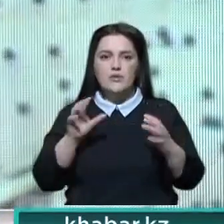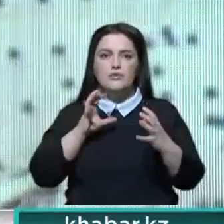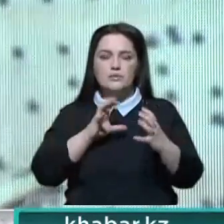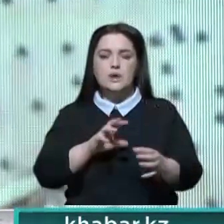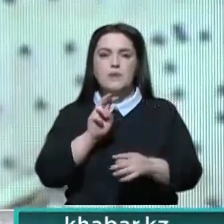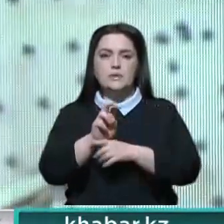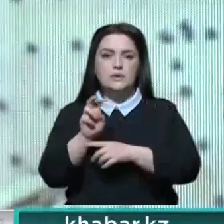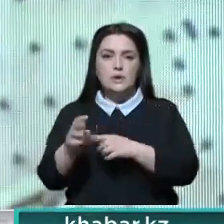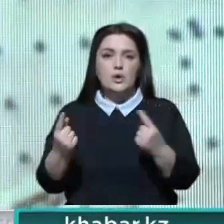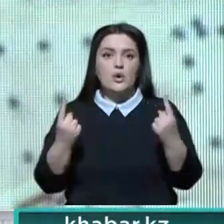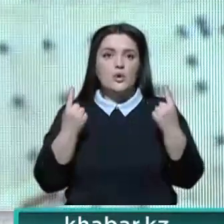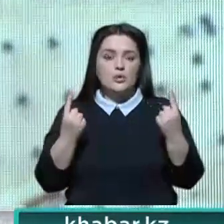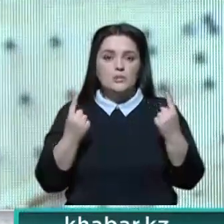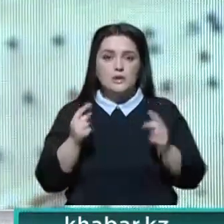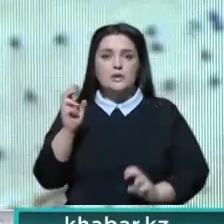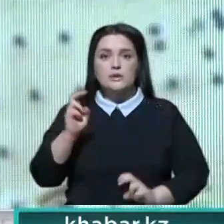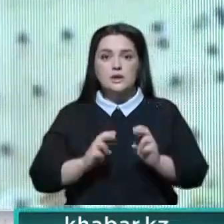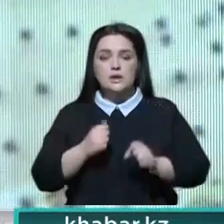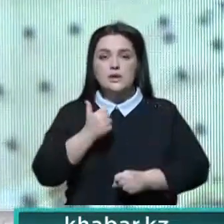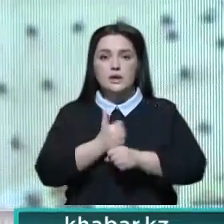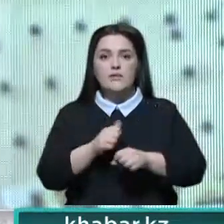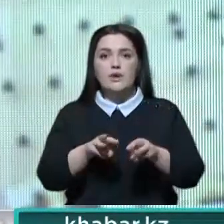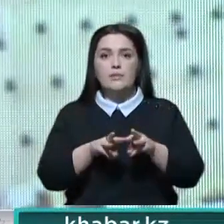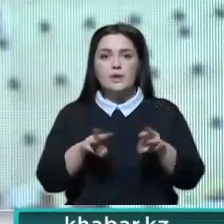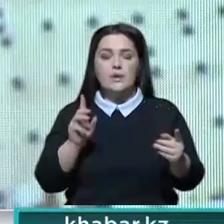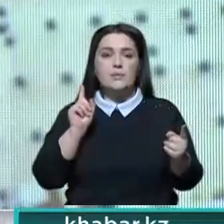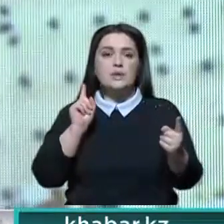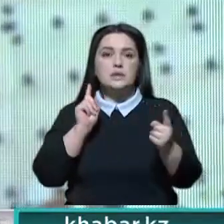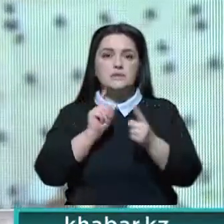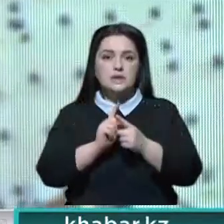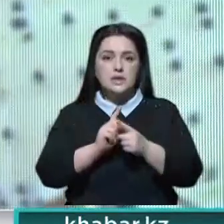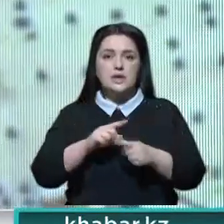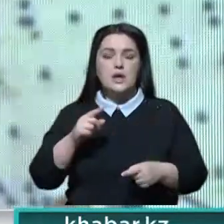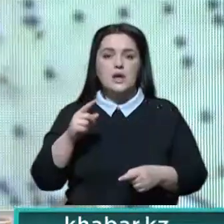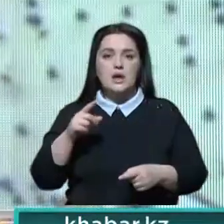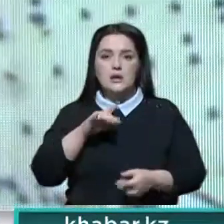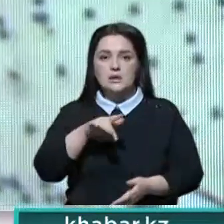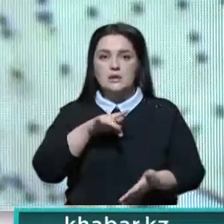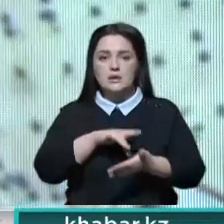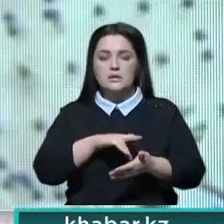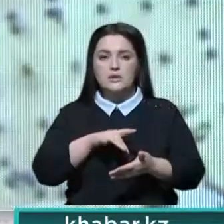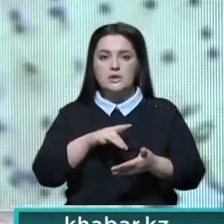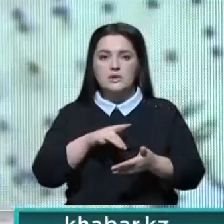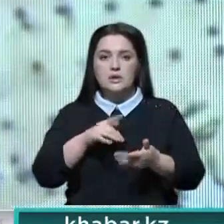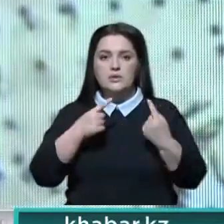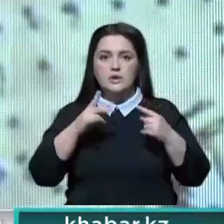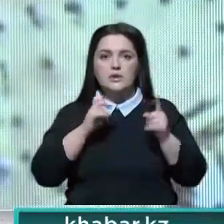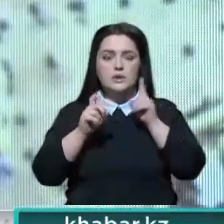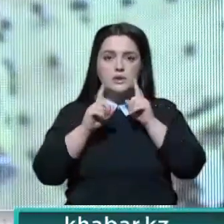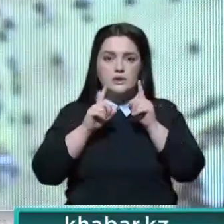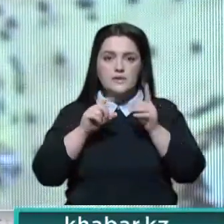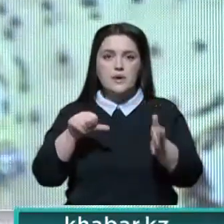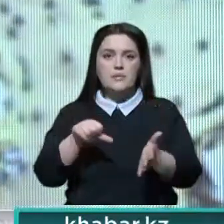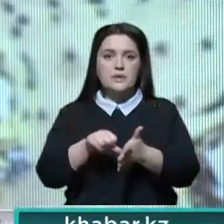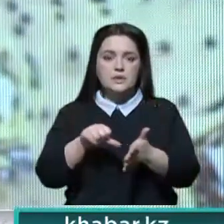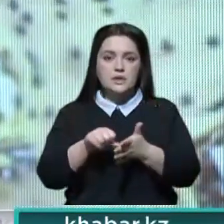школьных автобусов, посетил ряд других крупных промышленных предприятий. Глава правительства встретился с резидентами городской индустриальной зоны, а